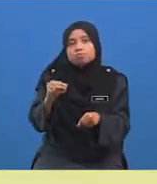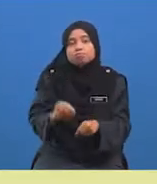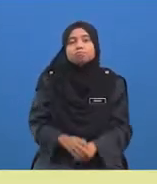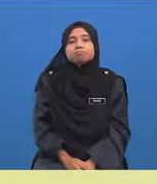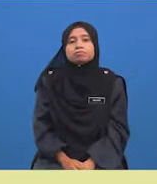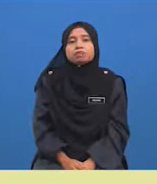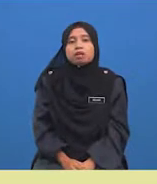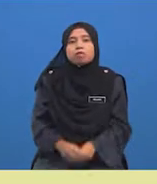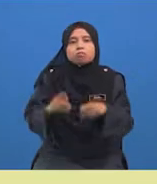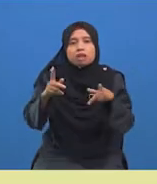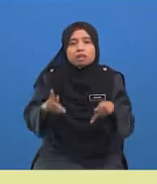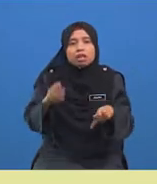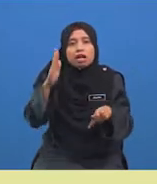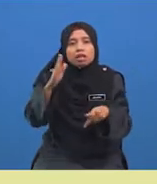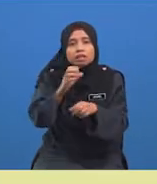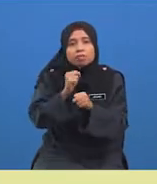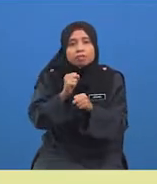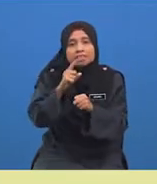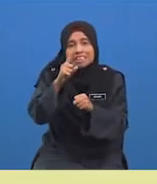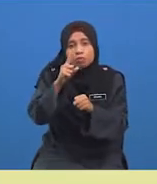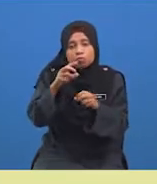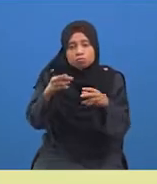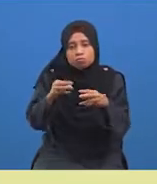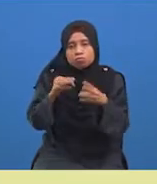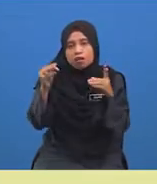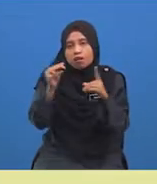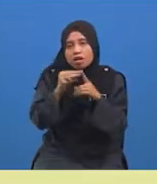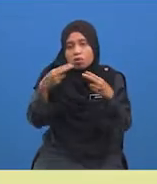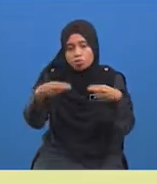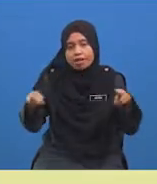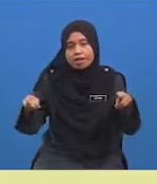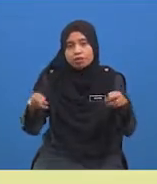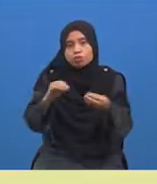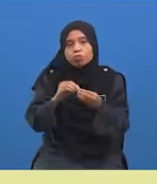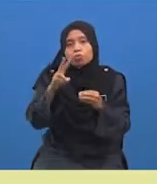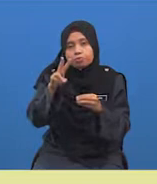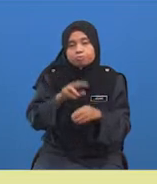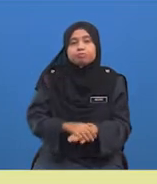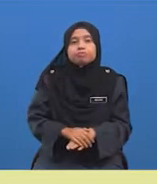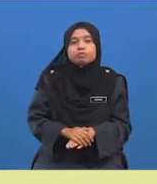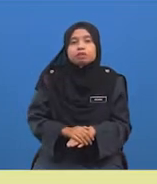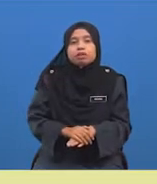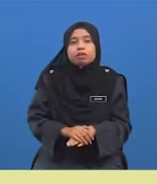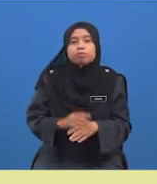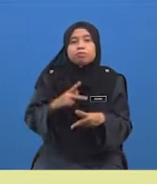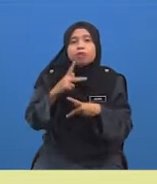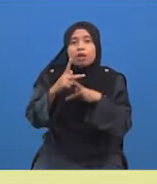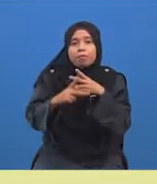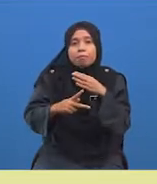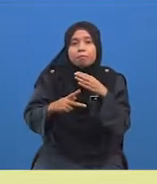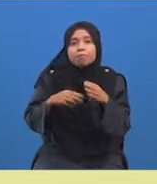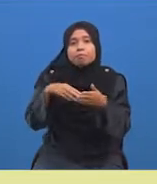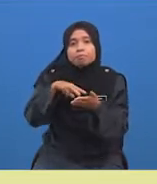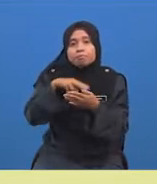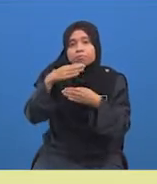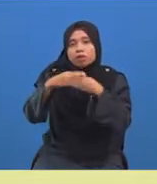sini pelajar mendapat huraian 1 markah. Fakta yang kedua, iaitu program